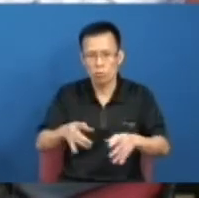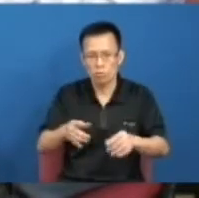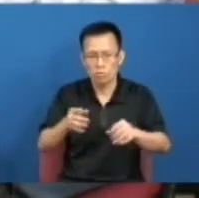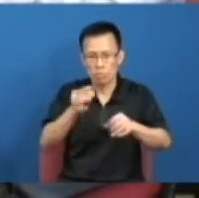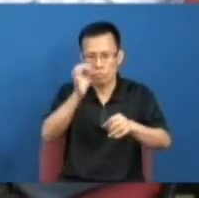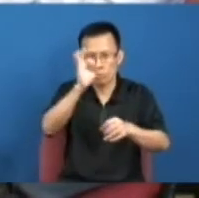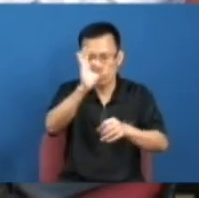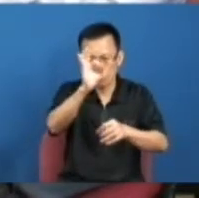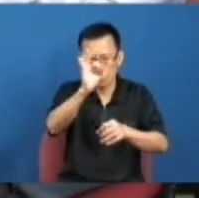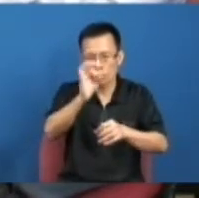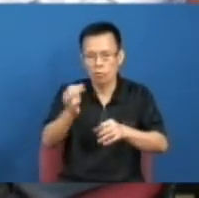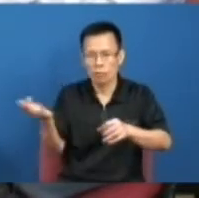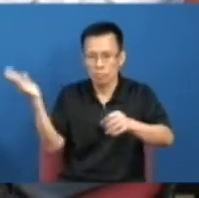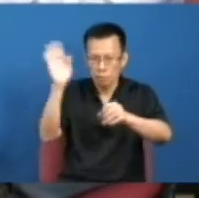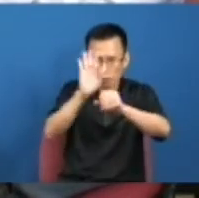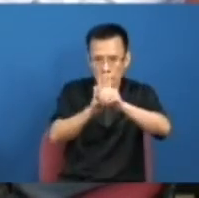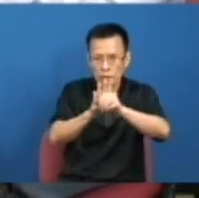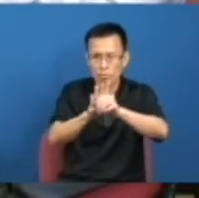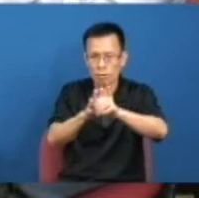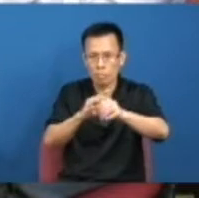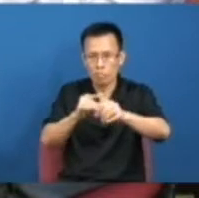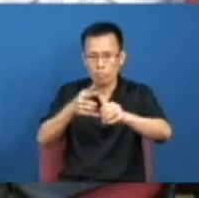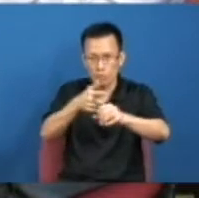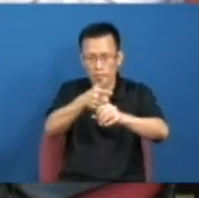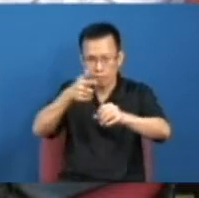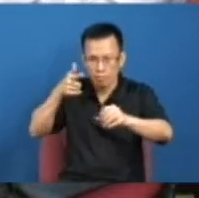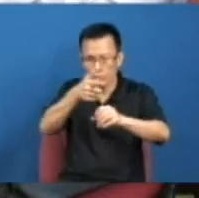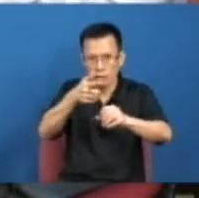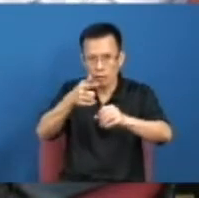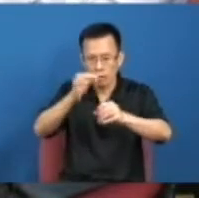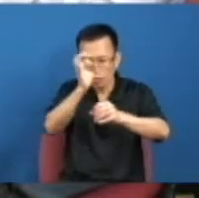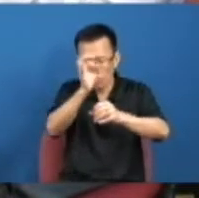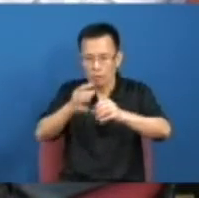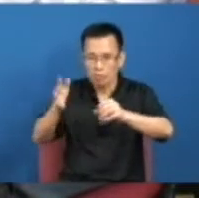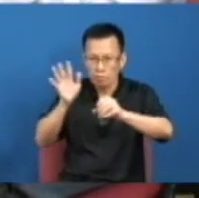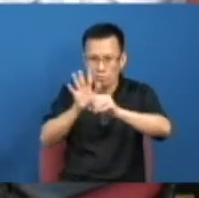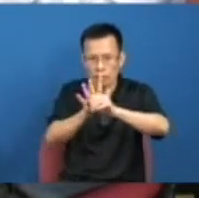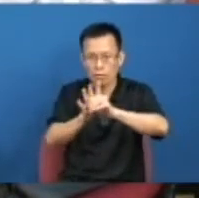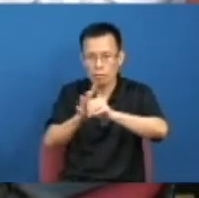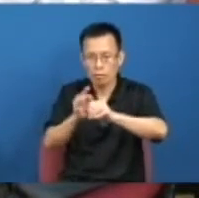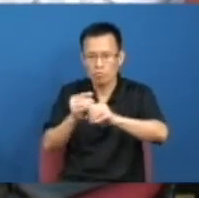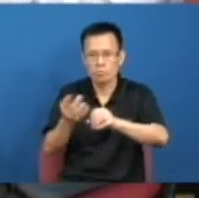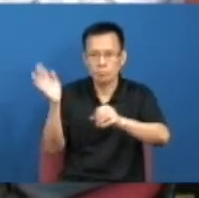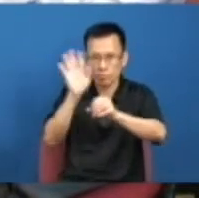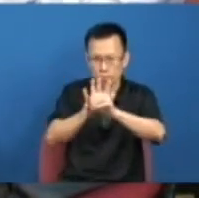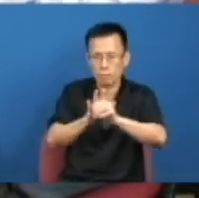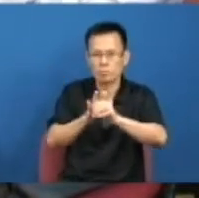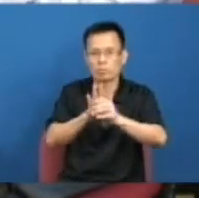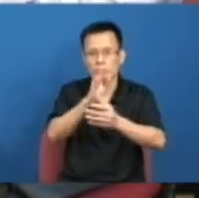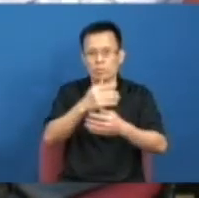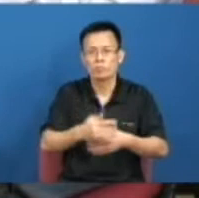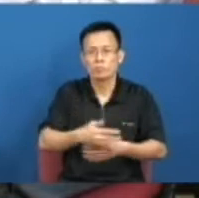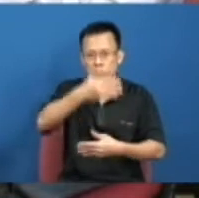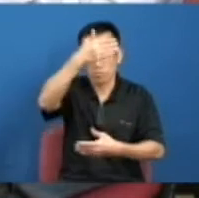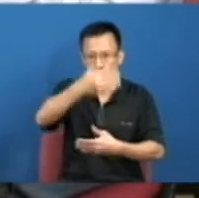嗰、那個位置，即係打拉爆的位置，一定要封翻靚佢，即係 make good 翻佢嗰啲，即係啦。咁如果